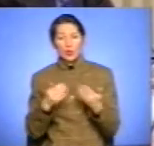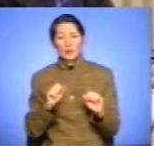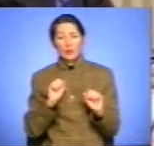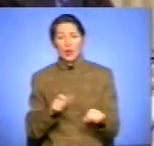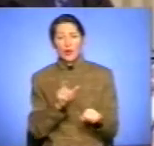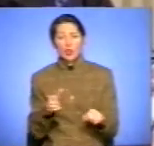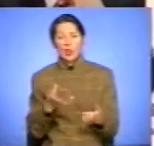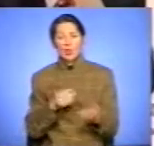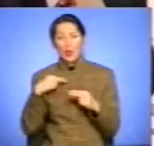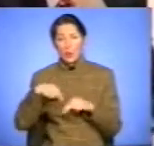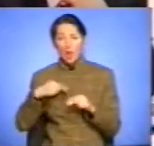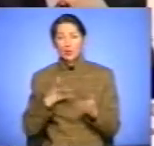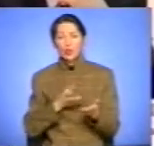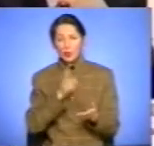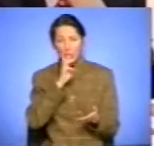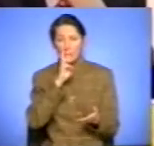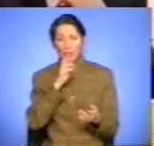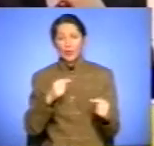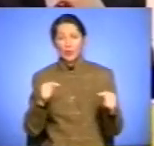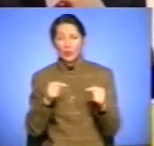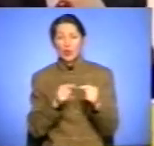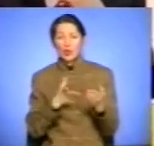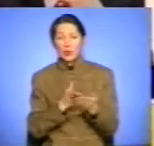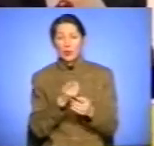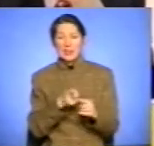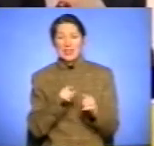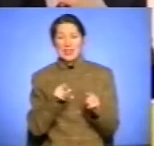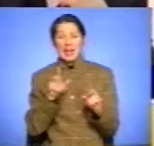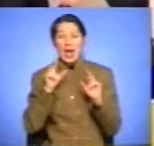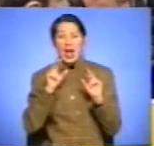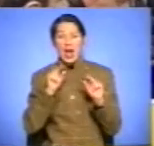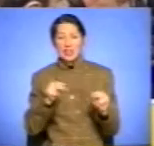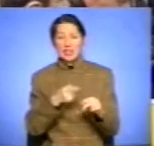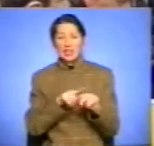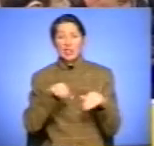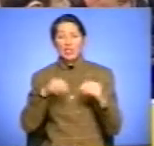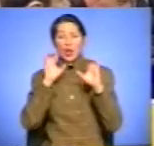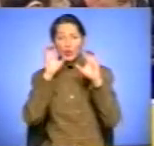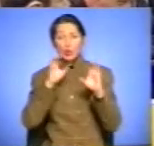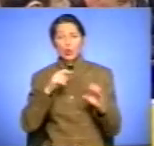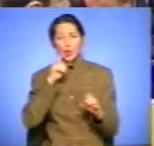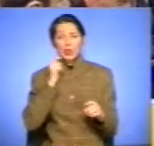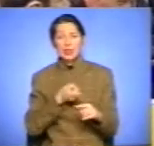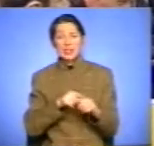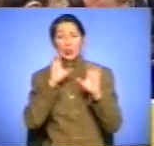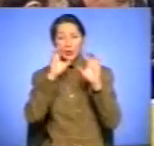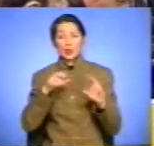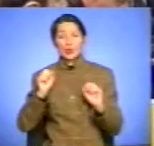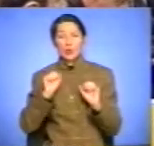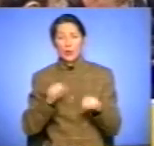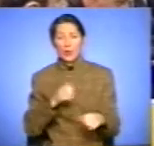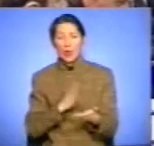своєчасно виплату Це ті гарантії які дає громадянам Конституція України тому ці конституційні права мають бути